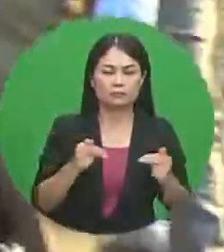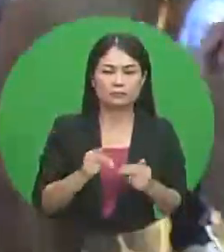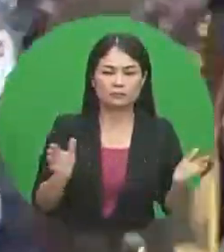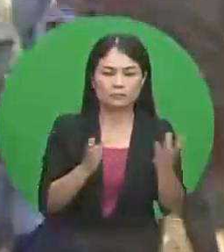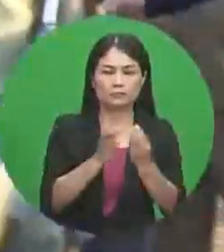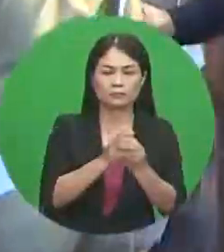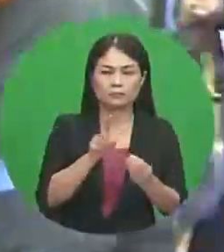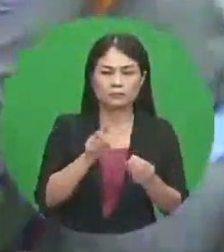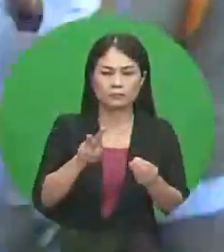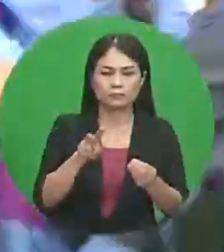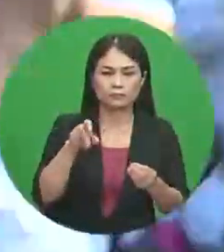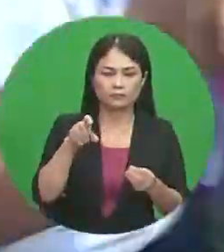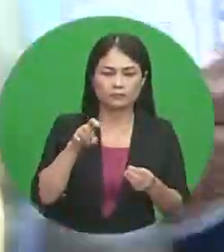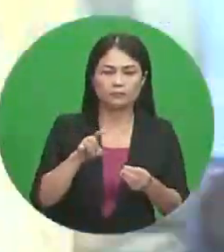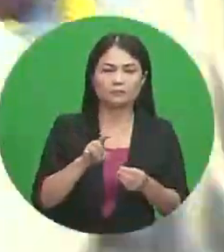12